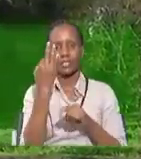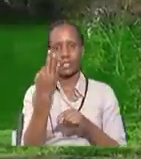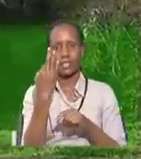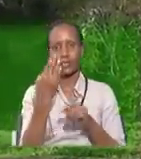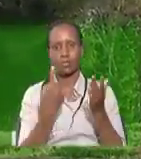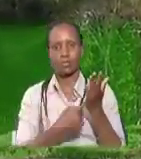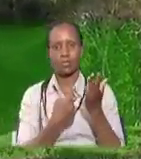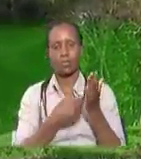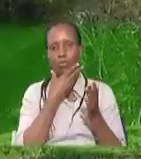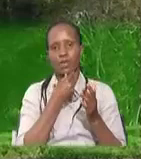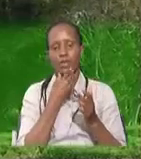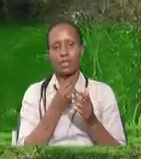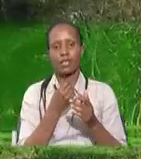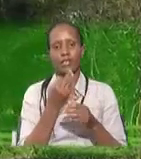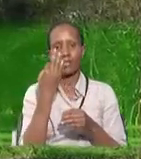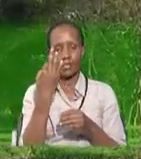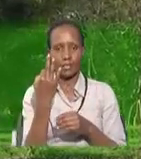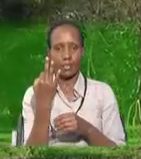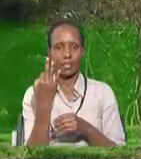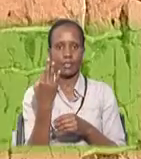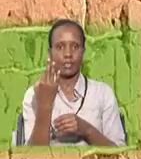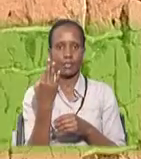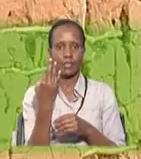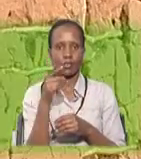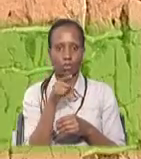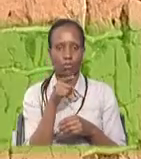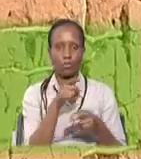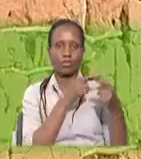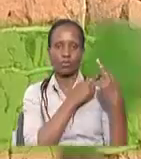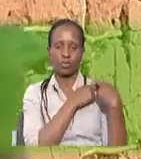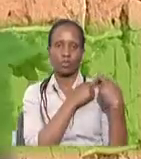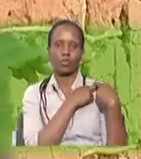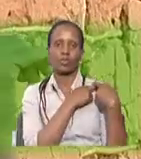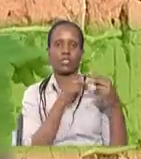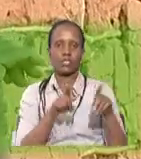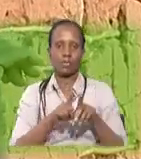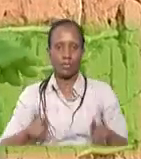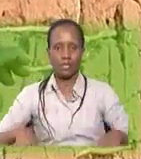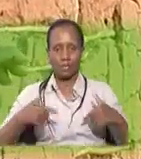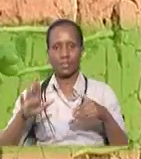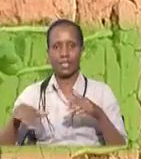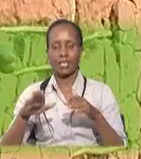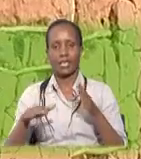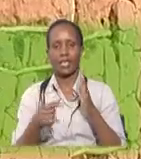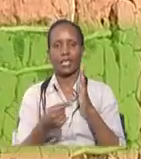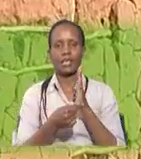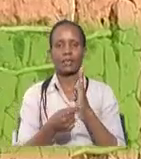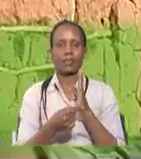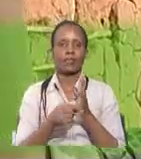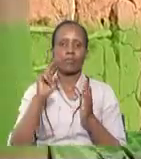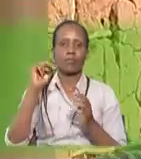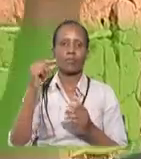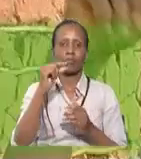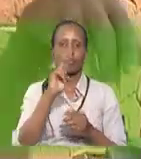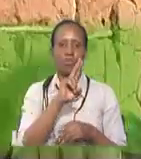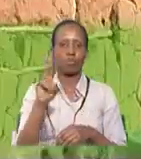moja ilikuwa anaitwa Naovi, mwingine Bwana Kiko, mwingine anaitwa Makosilani. Ndio ilikuwa anakaa hapa tunaita Nguu. Simba, iko